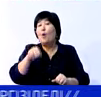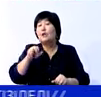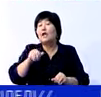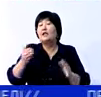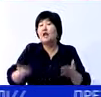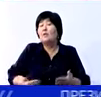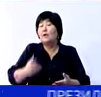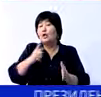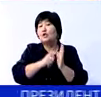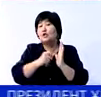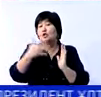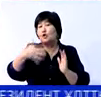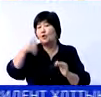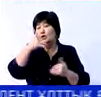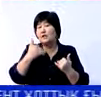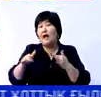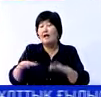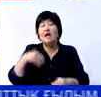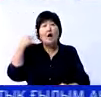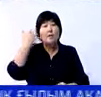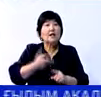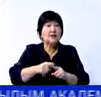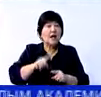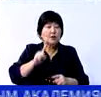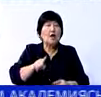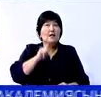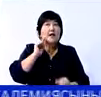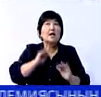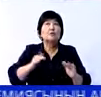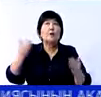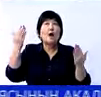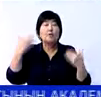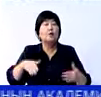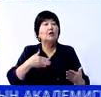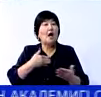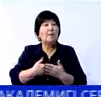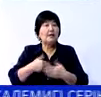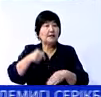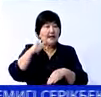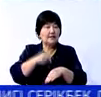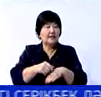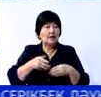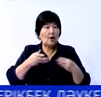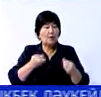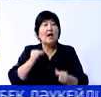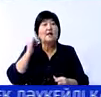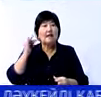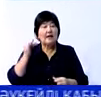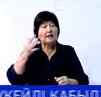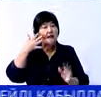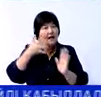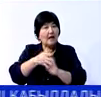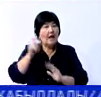мекеннің 750 жылдығына арналған шараның мақсаты да сол, жас ұрпақтың бойына патриоттық сезімді ұялатып, тарихымызды танып